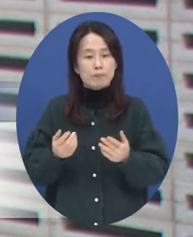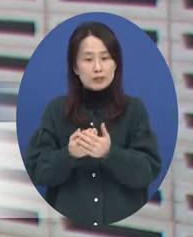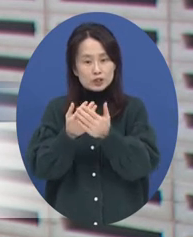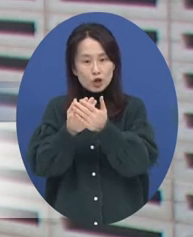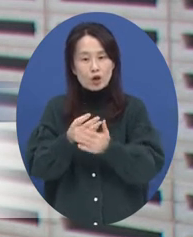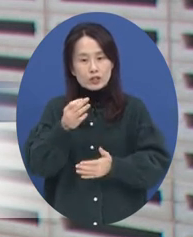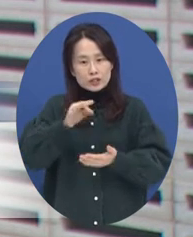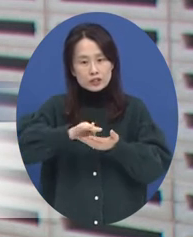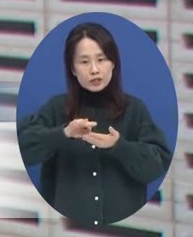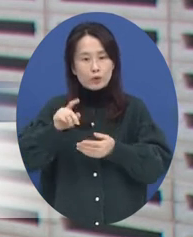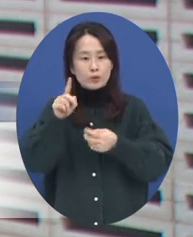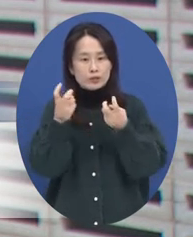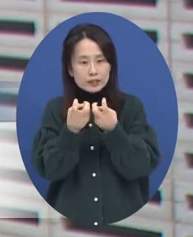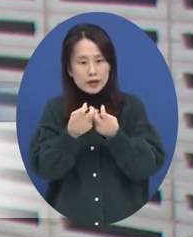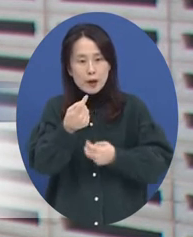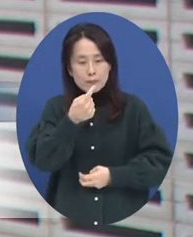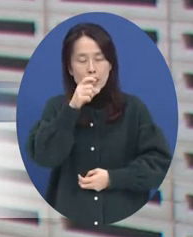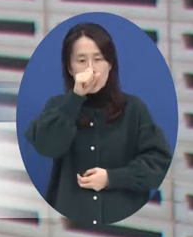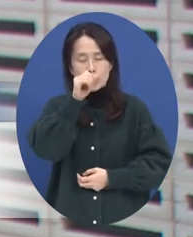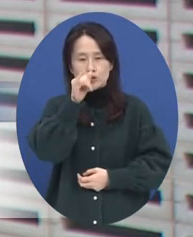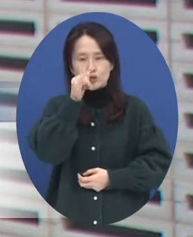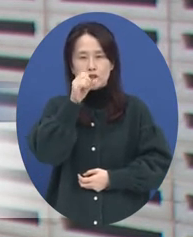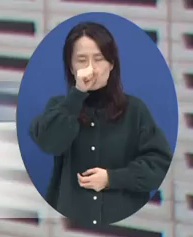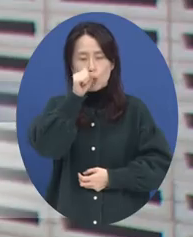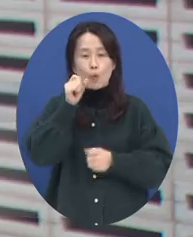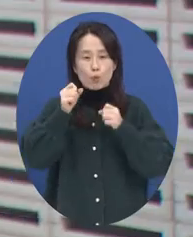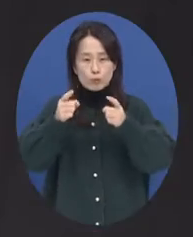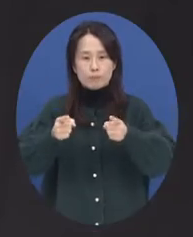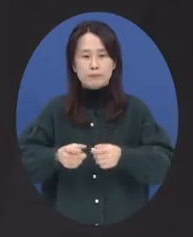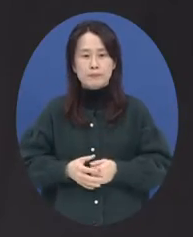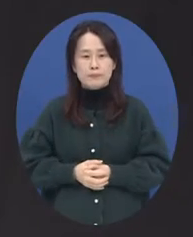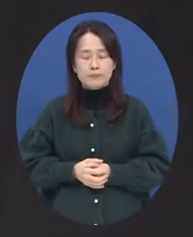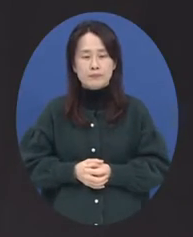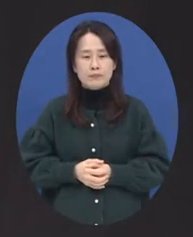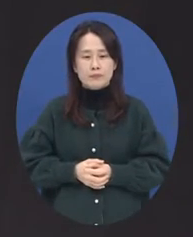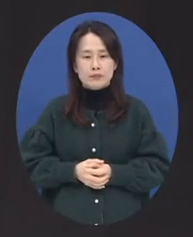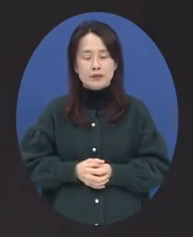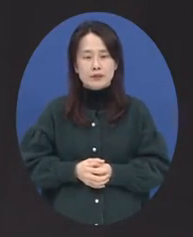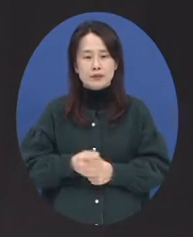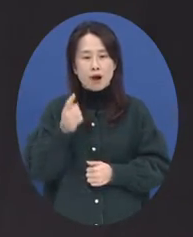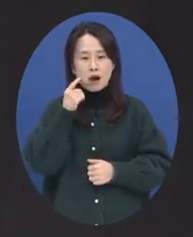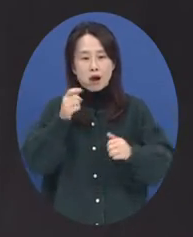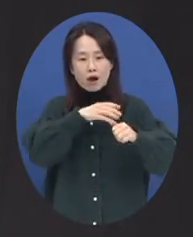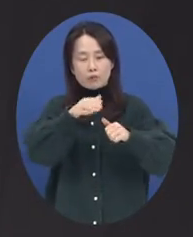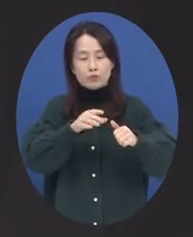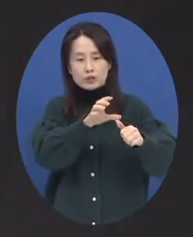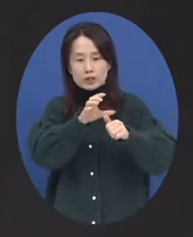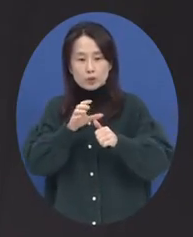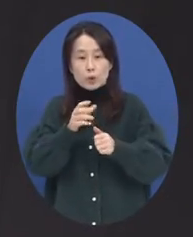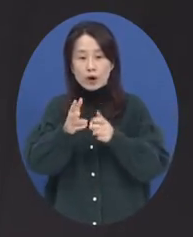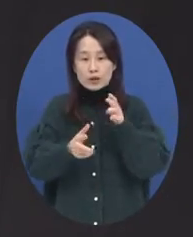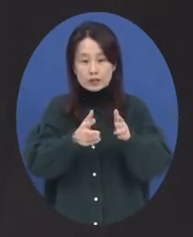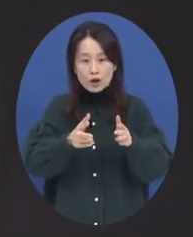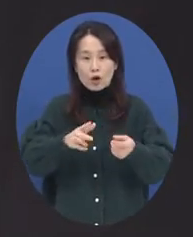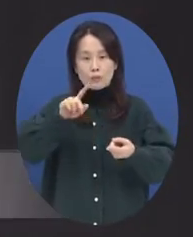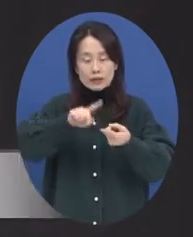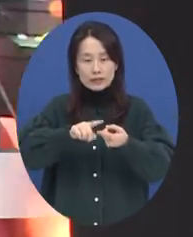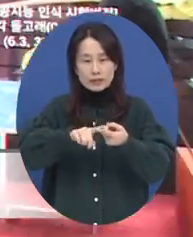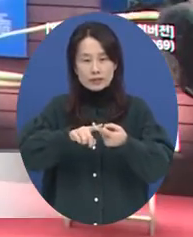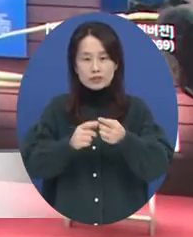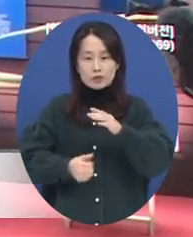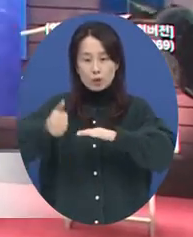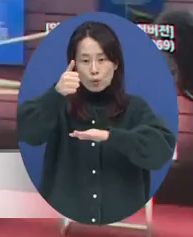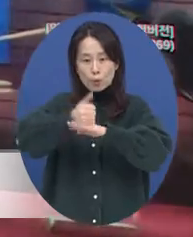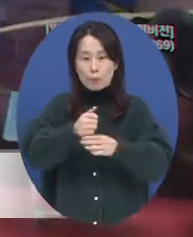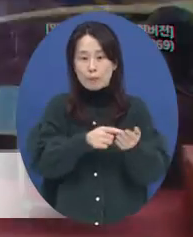사업화, 그다음에 자금들을 어떻게 써야 되는지 배울 수 있는 좋은 기회였습니다. 경기도가 이런 확장현실 기업들의 가상현실과 증강현실